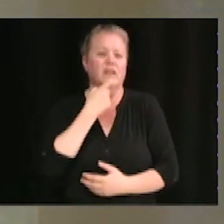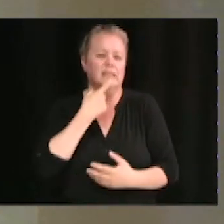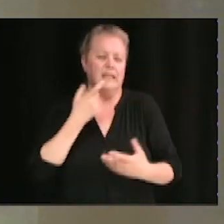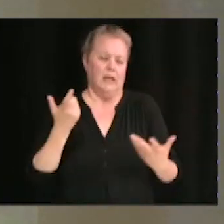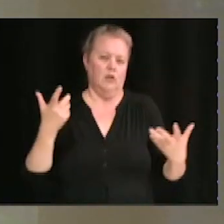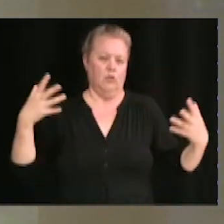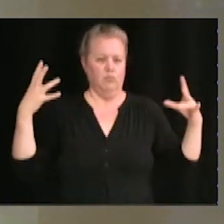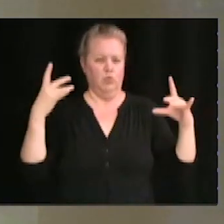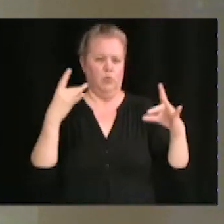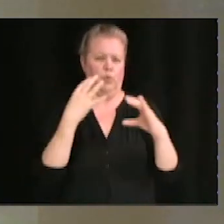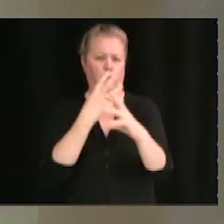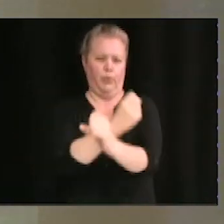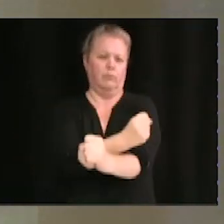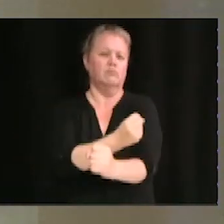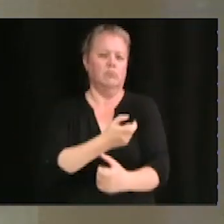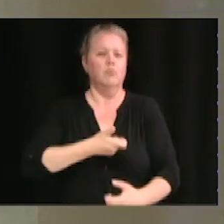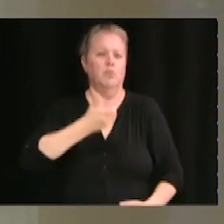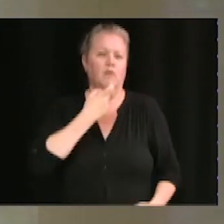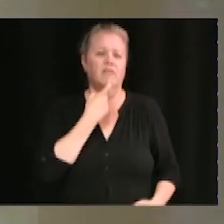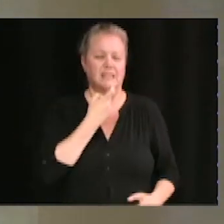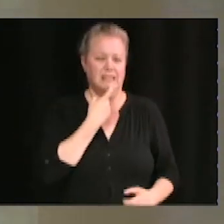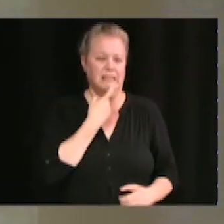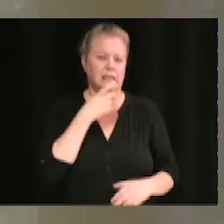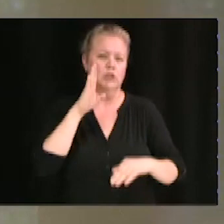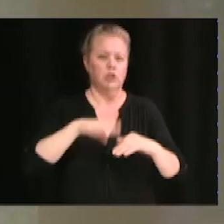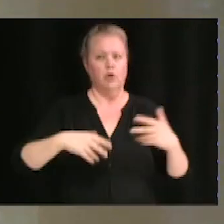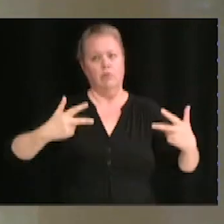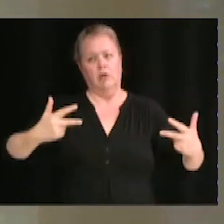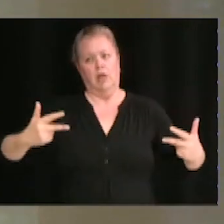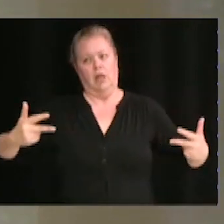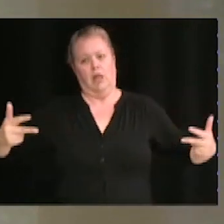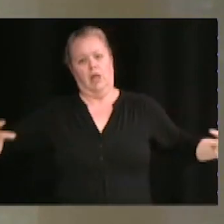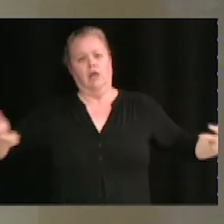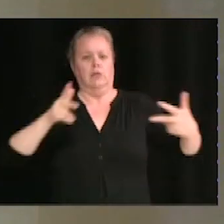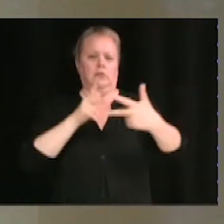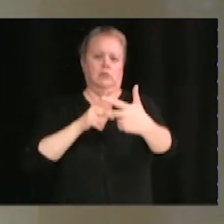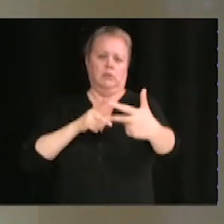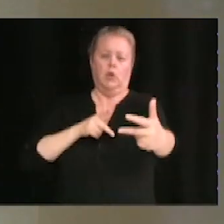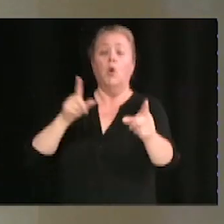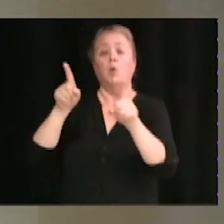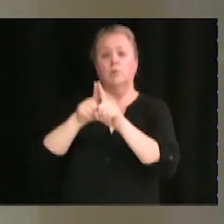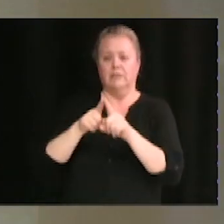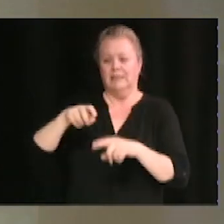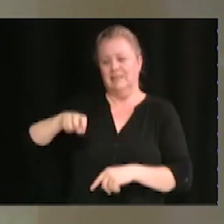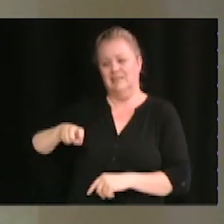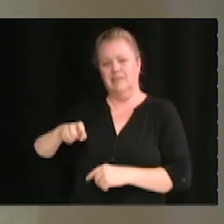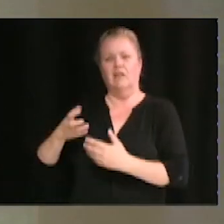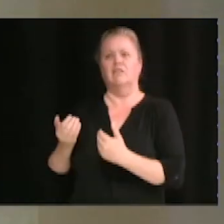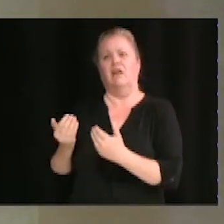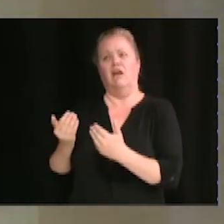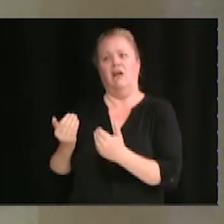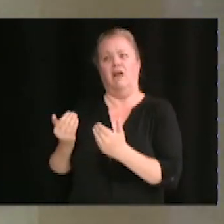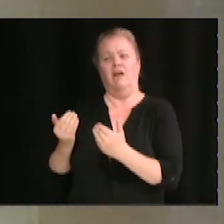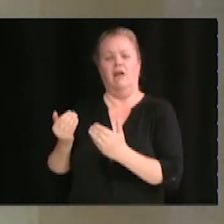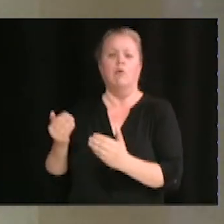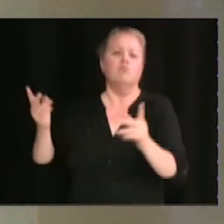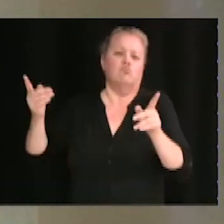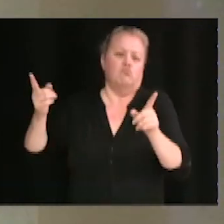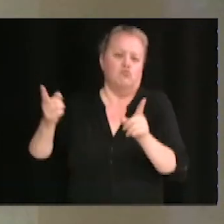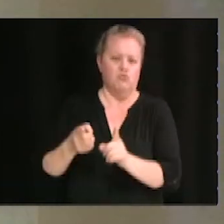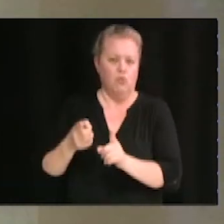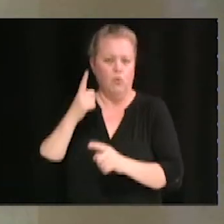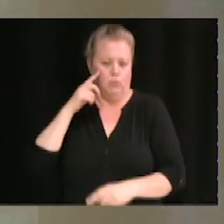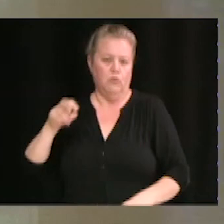et faire en sorte que les piétons vont attendre moins longtemps également le feu pour leur permettre de traverser.